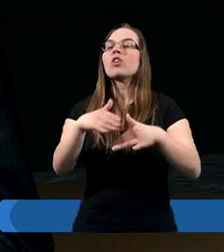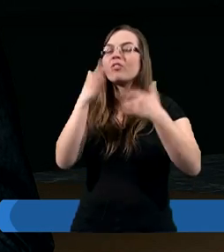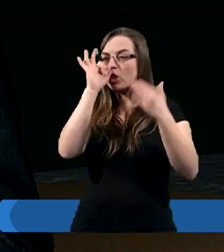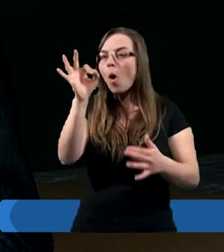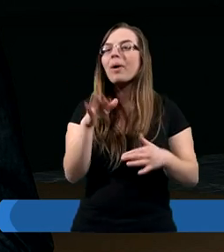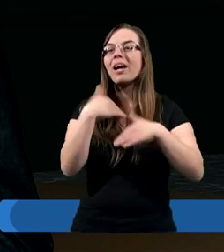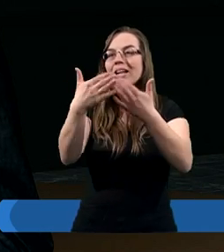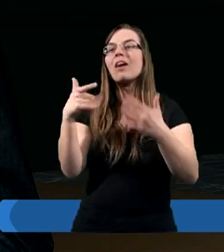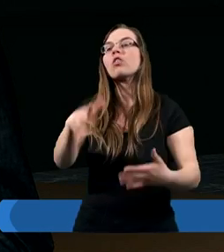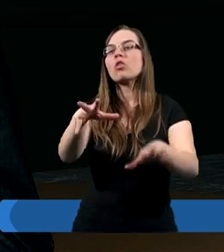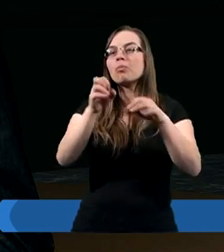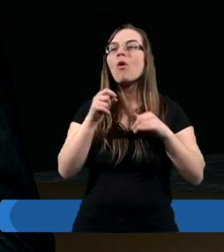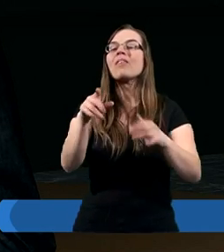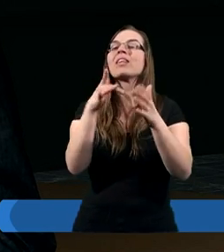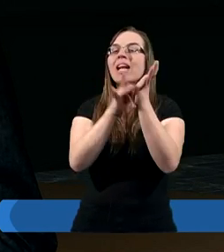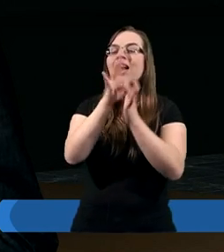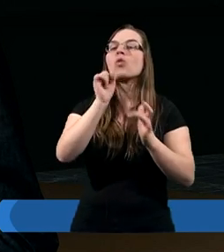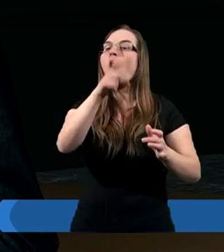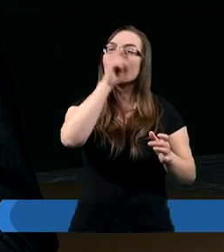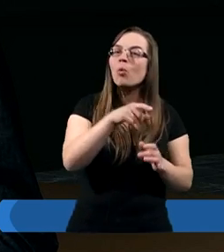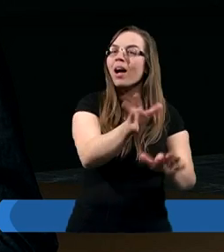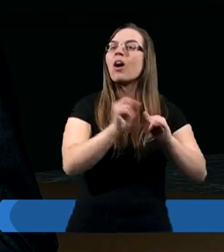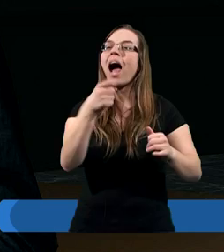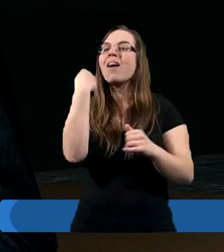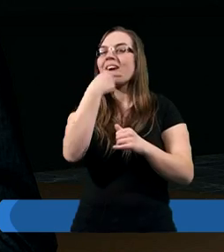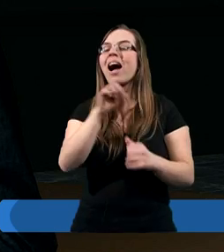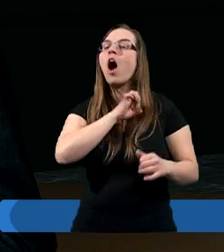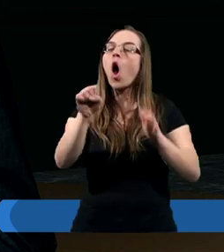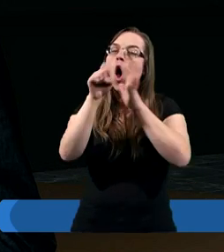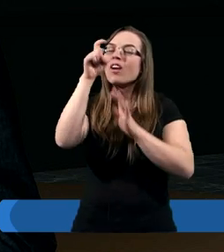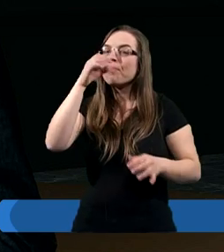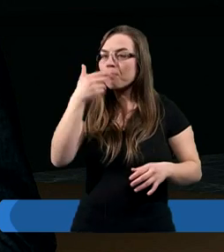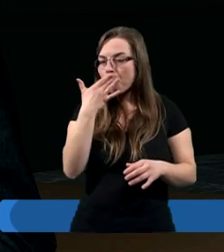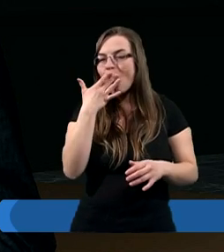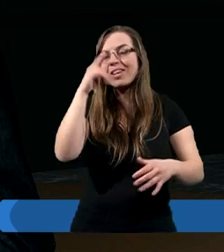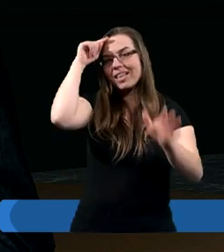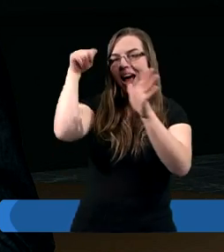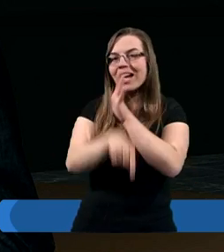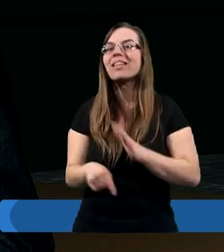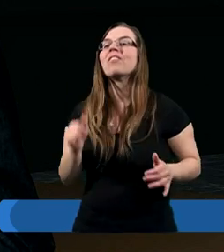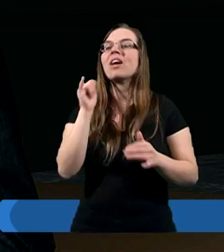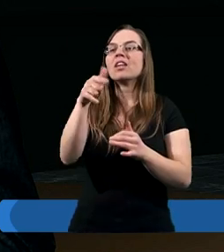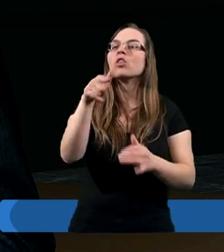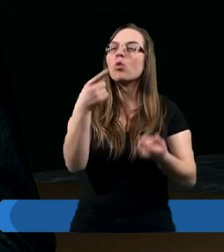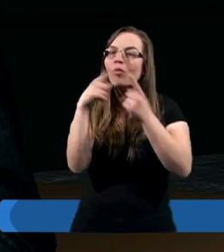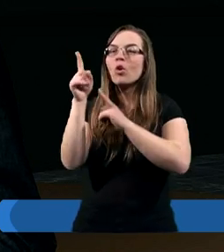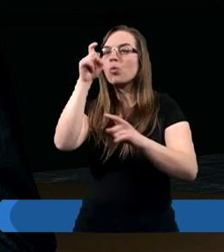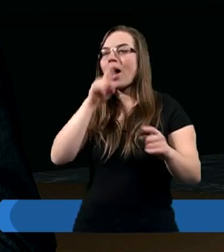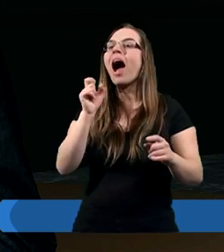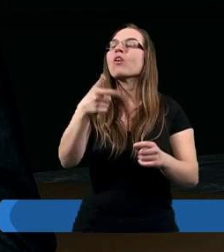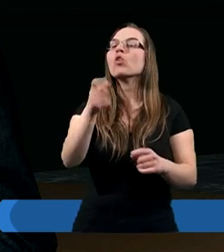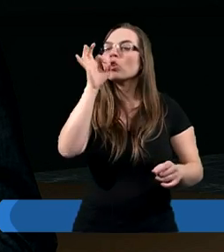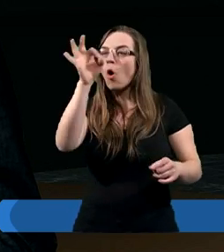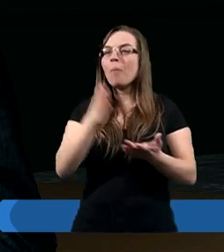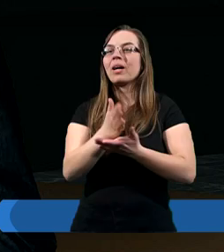dobre, ten niech powstrzyma język swój od złego, a wargi swoje od mowy zdradliwej. Niech się odwróci od złego, a czyni